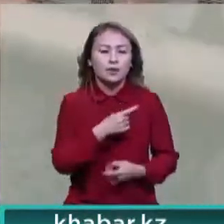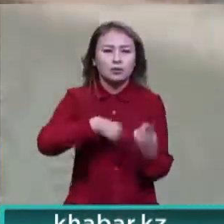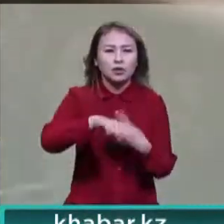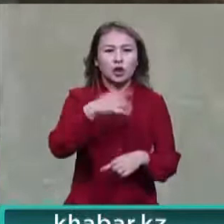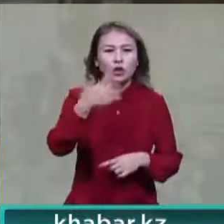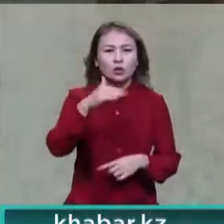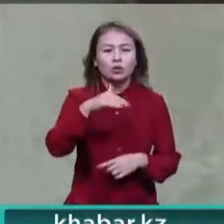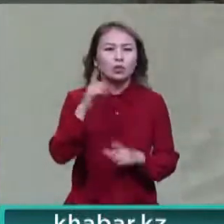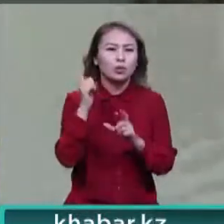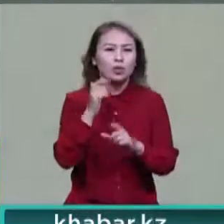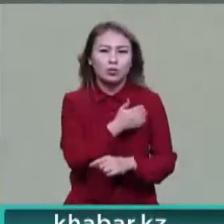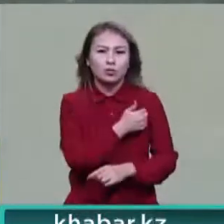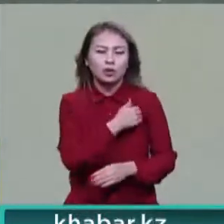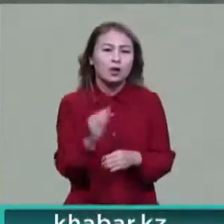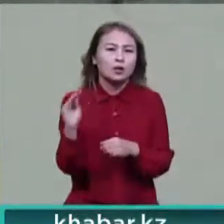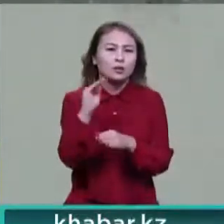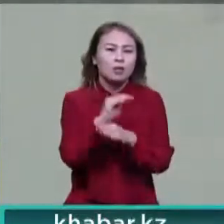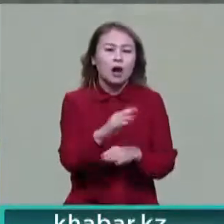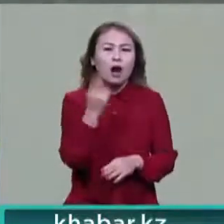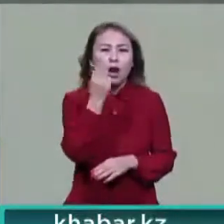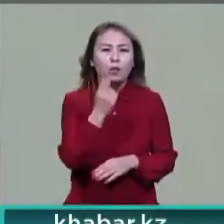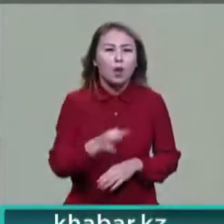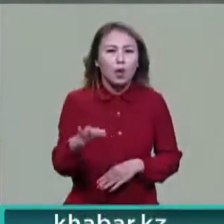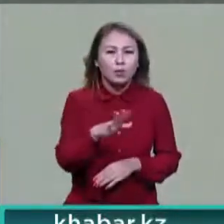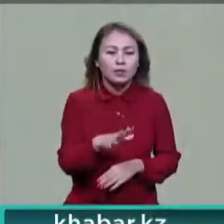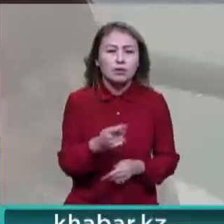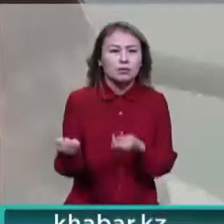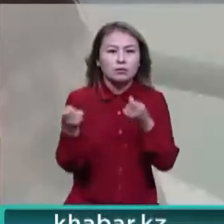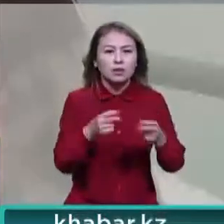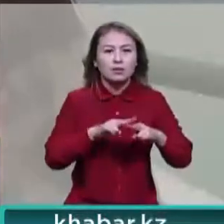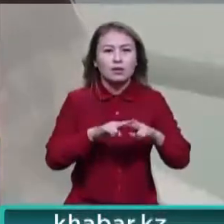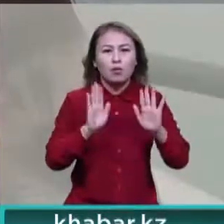өнім шығаруды көздеп отыр. Ал оларды негізінен Ақмола облысы мен Елордаға жөнелтеді.